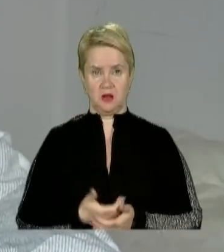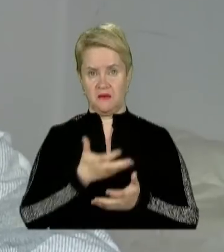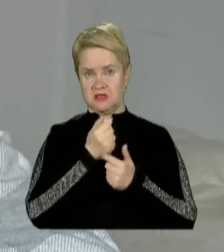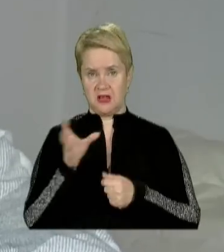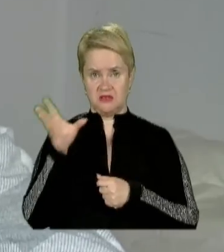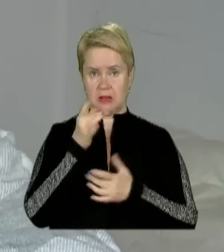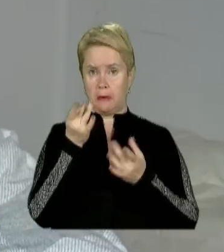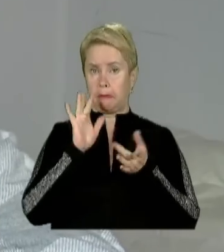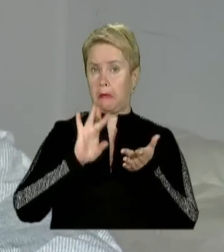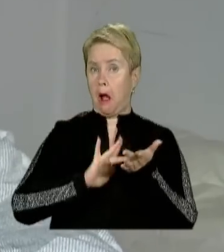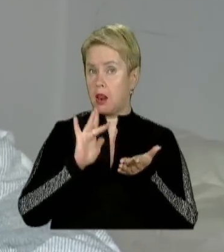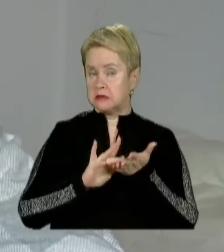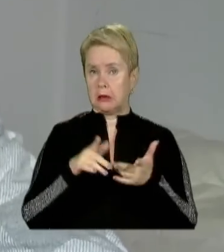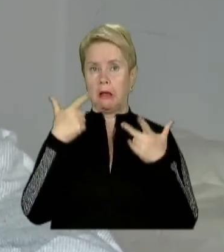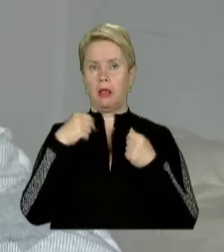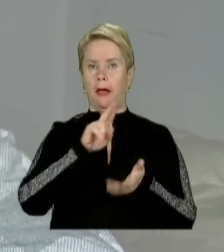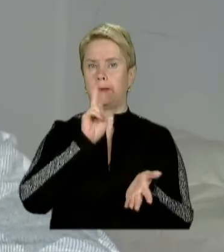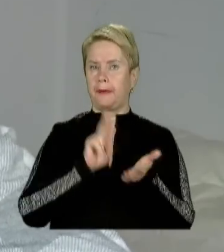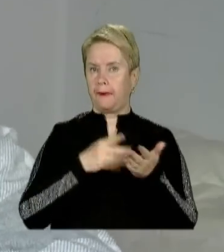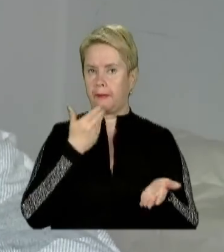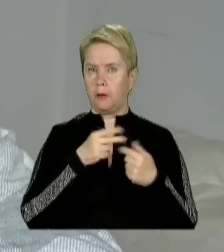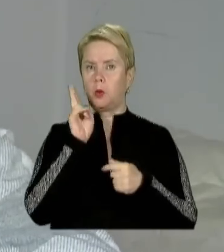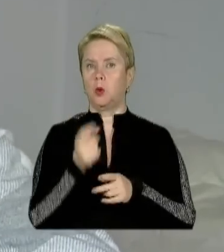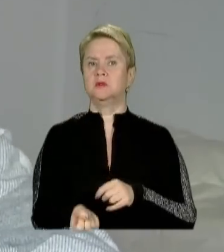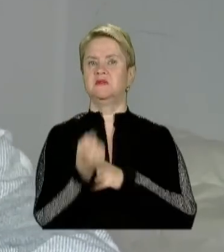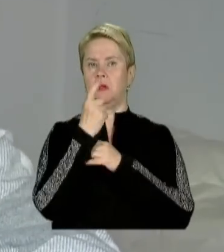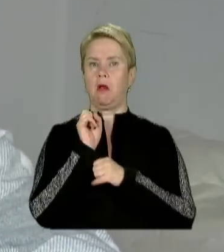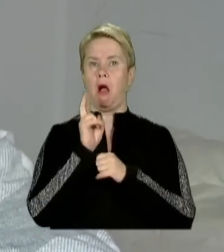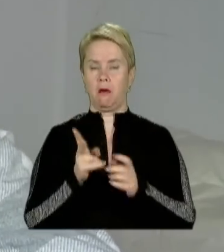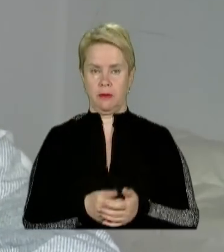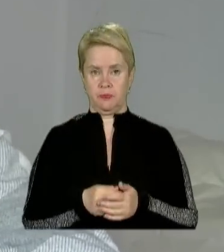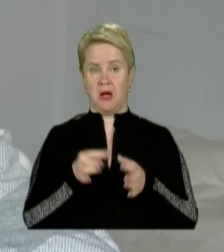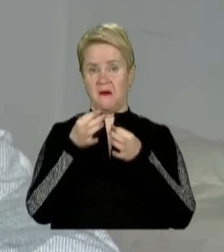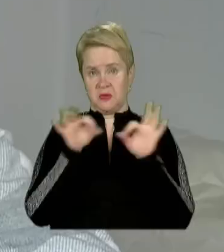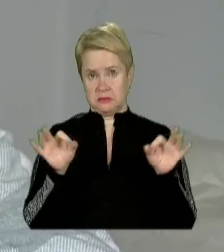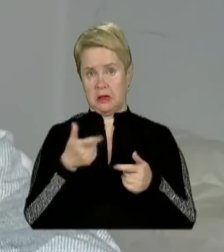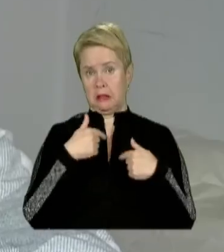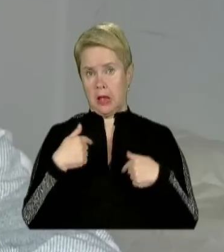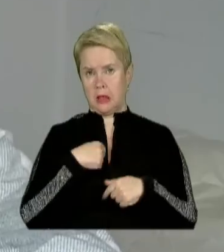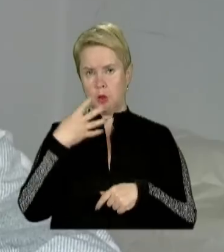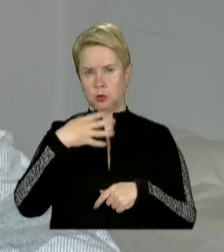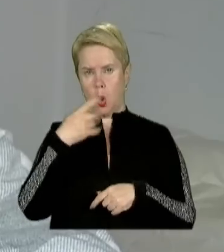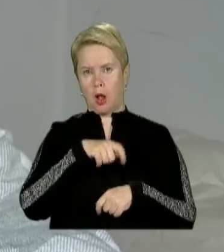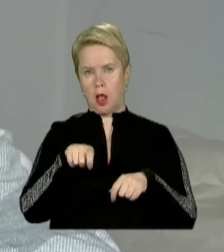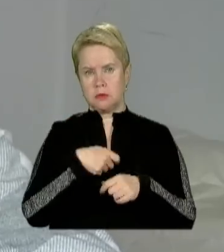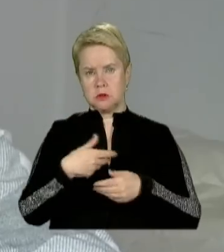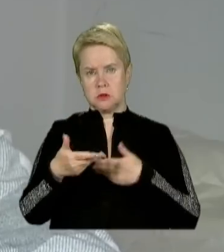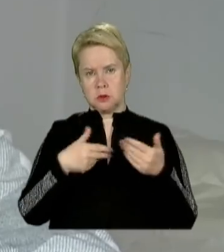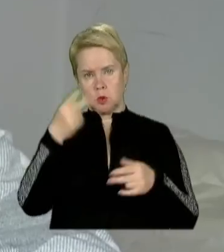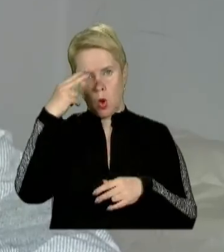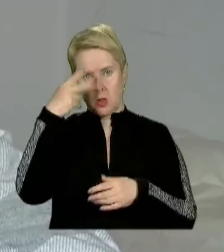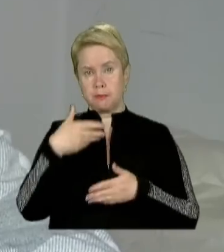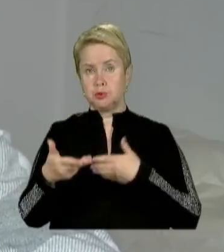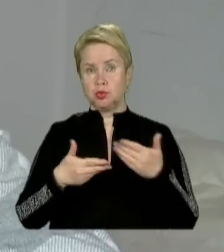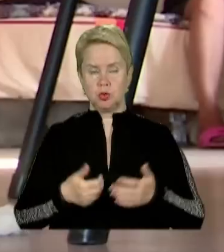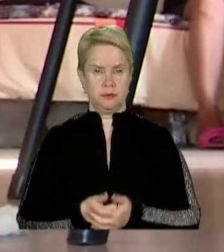усі відбитки пальців. Де прописаний, хто ти, звідки і як. Відпустили нас, і я 40 кілометрів йшов до тітки